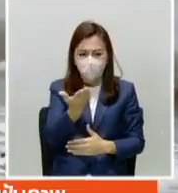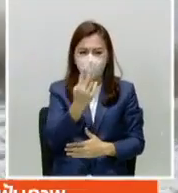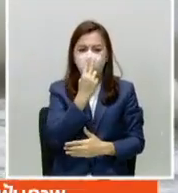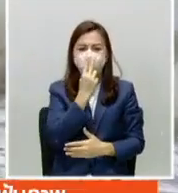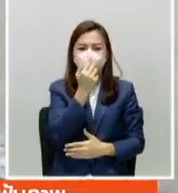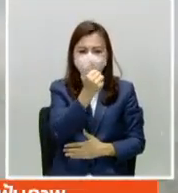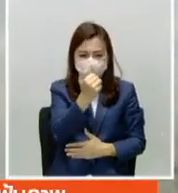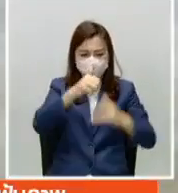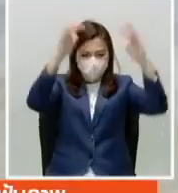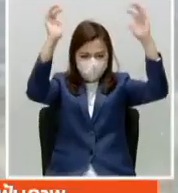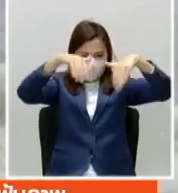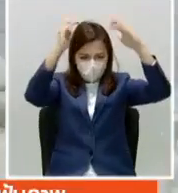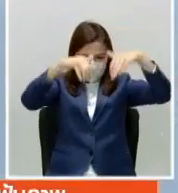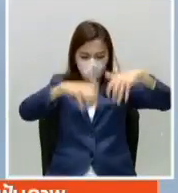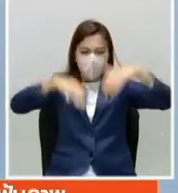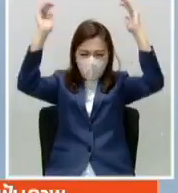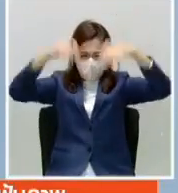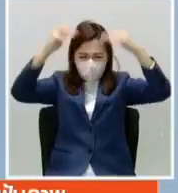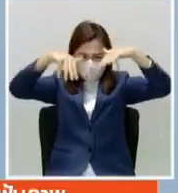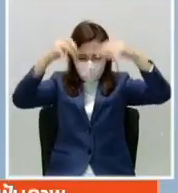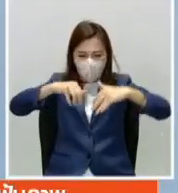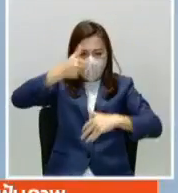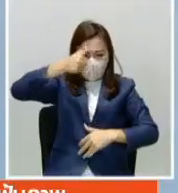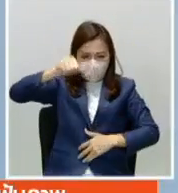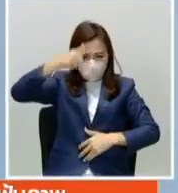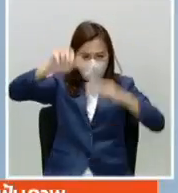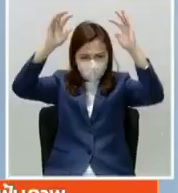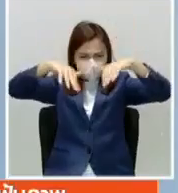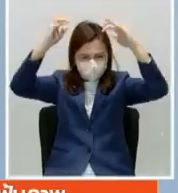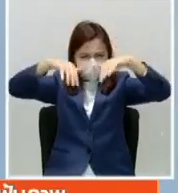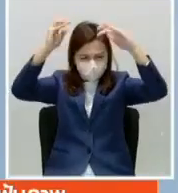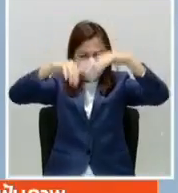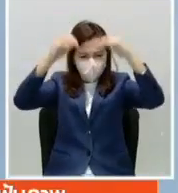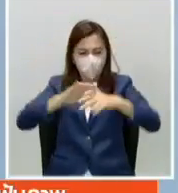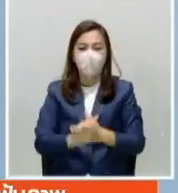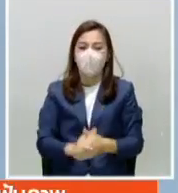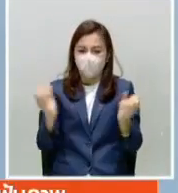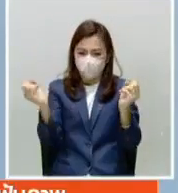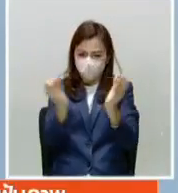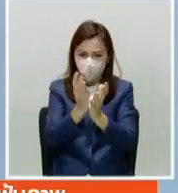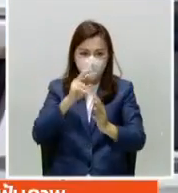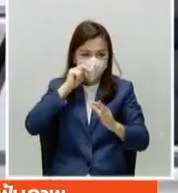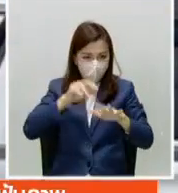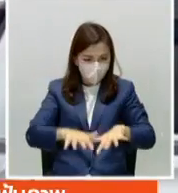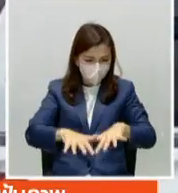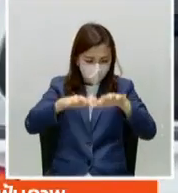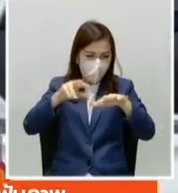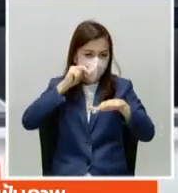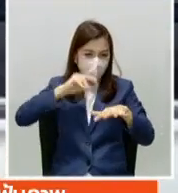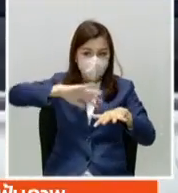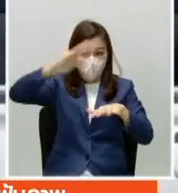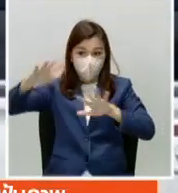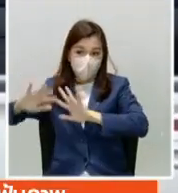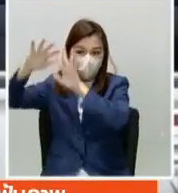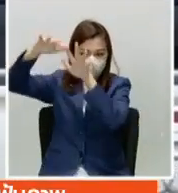ายจากฝนตกหนักถึงหนักมากและฝนตกสะสมที่เกิดขึ้นในระยะนี้ที่จะทำให้เกิดน้ำท่วมฉับพลันน้ำป่าไหลหล